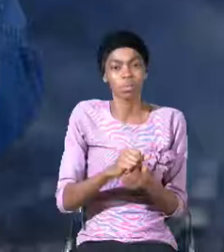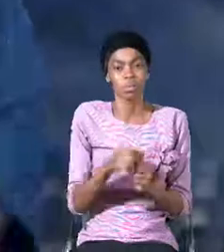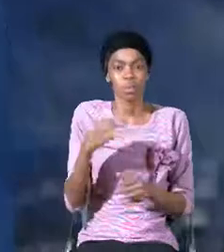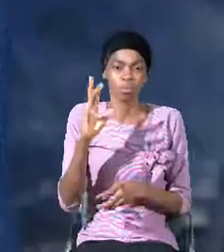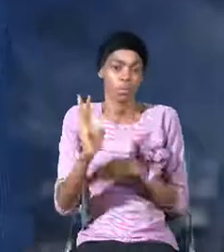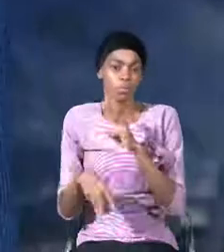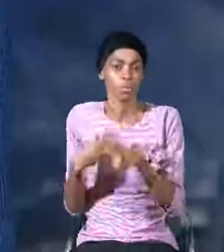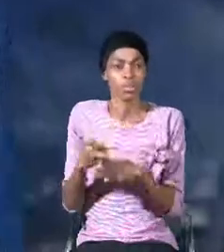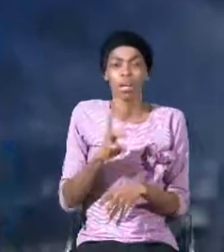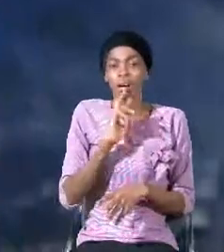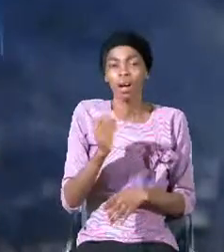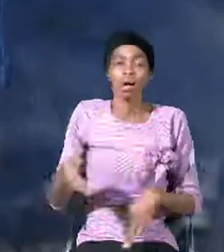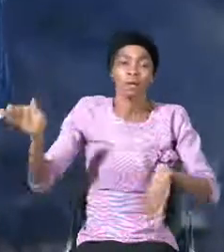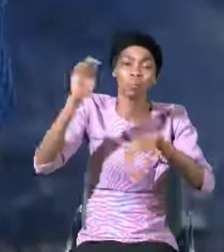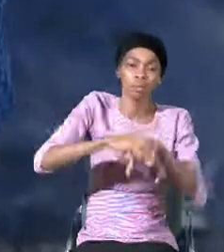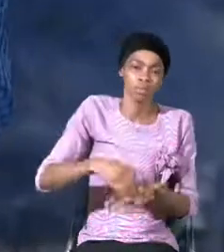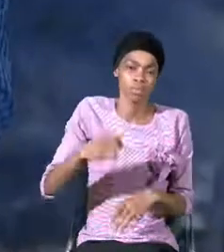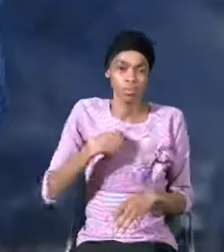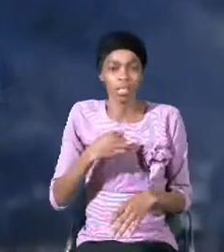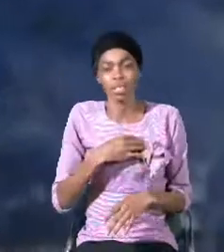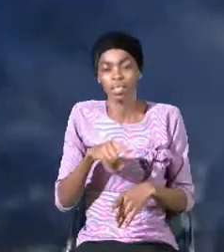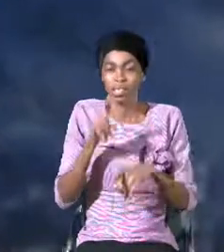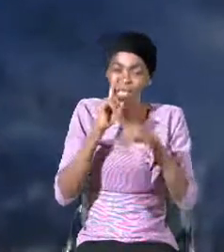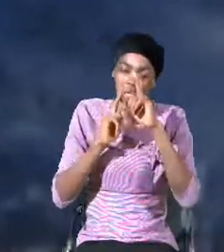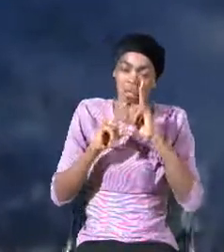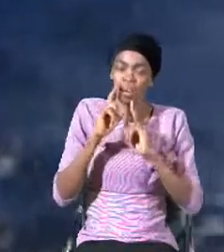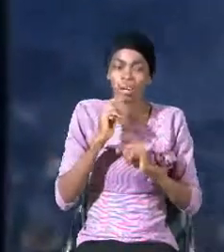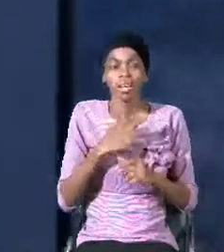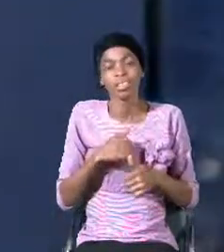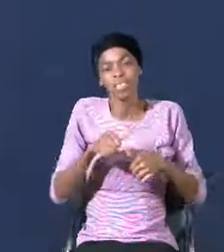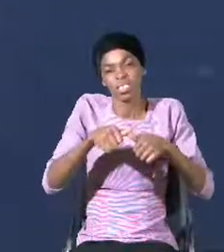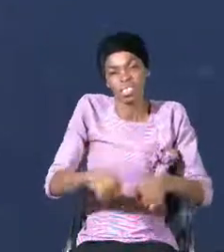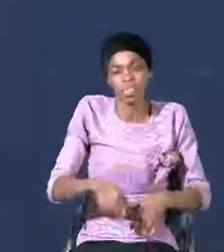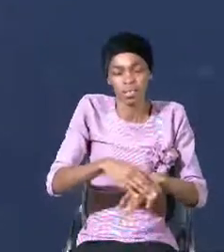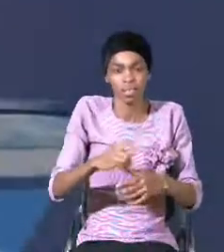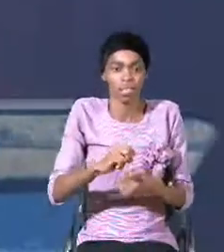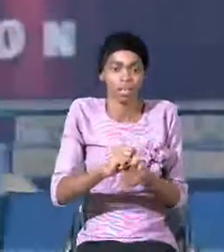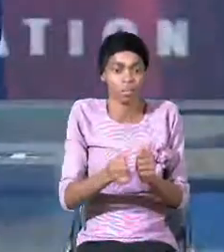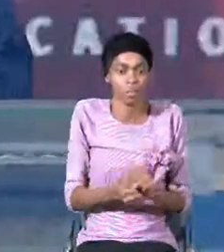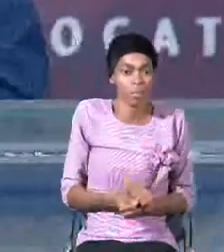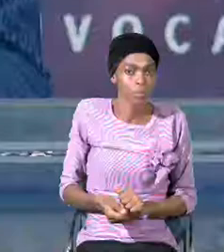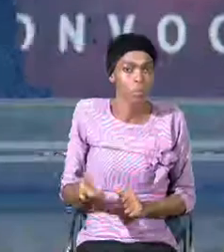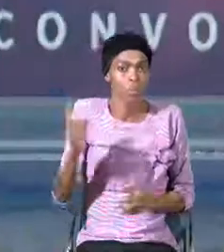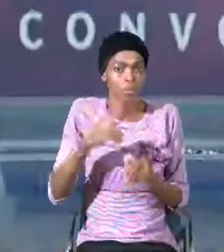problèmes du monde sont sur moi. Et ils se noient dans leurs problèmes. Troisièmement,